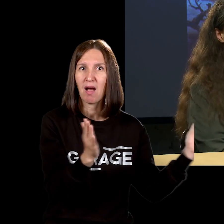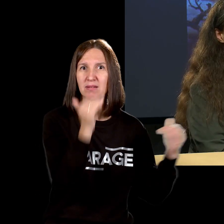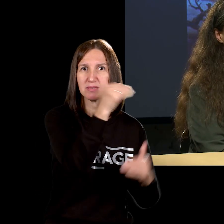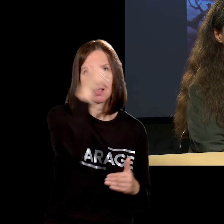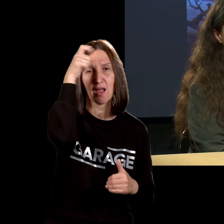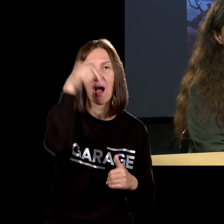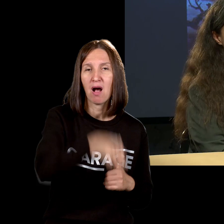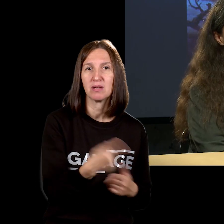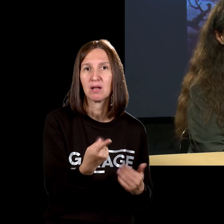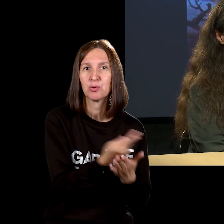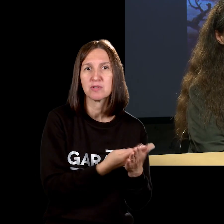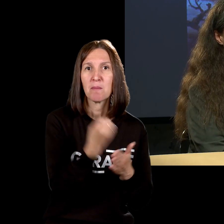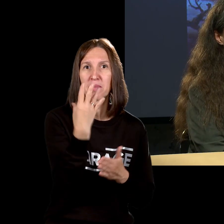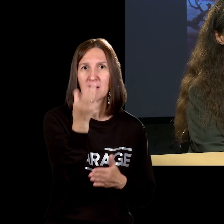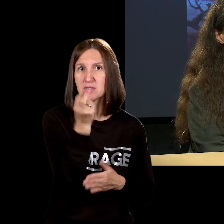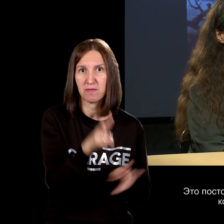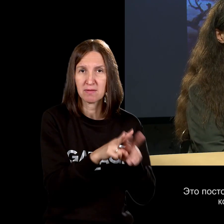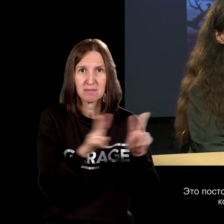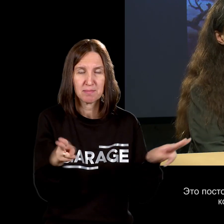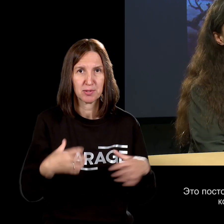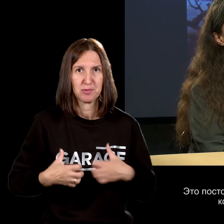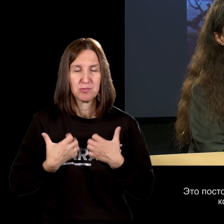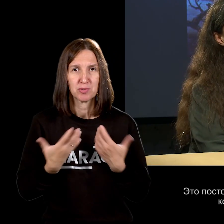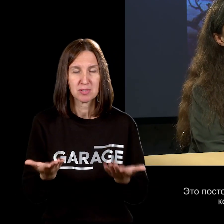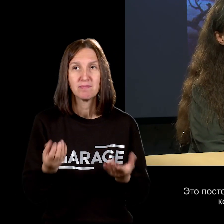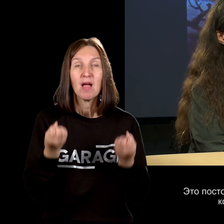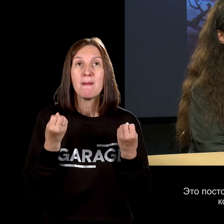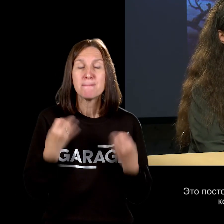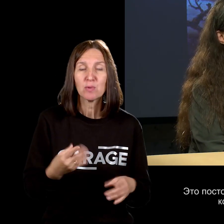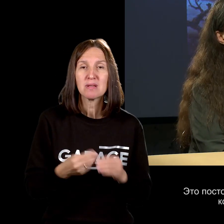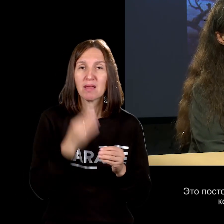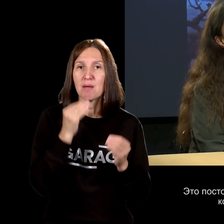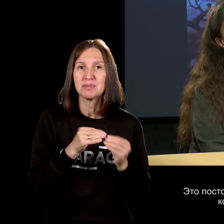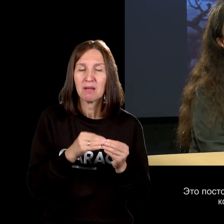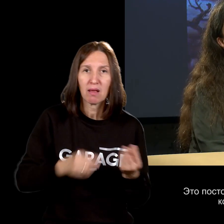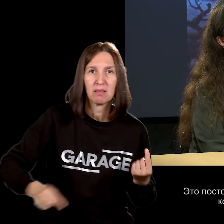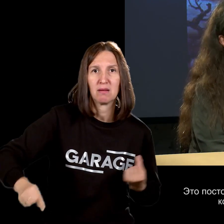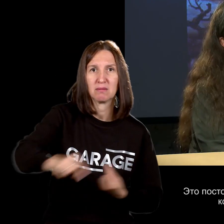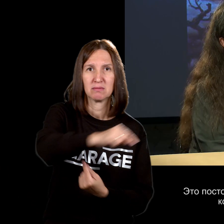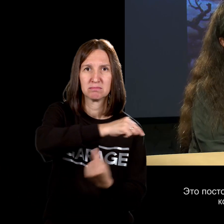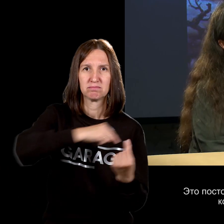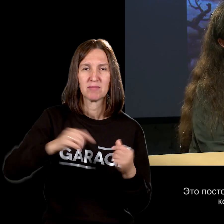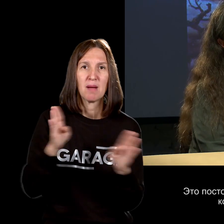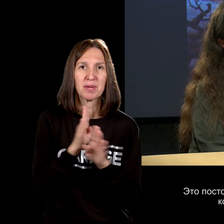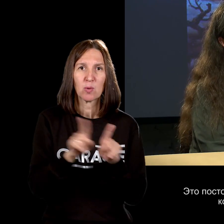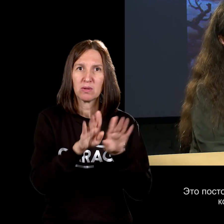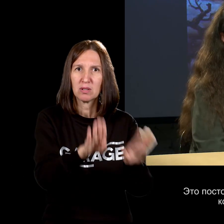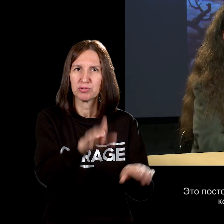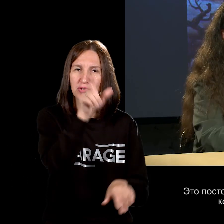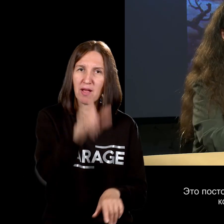на сценах ада, которые писали еще в 15 веке. То есть это просто некая как бы, постоянная природа мира и природа